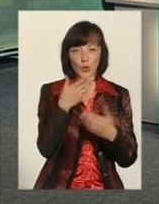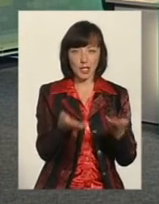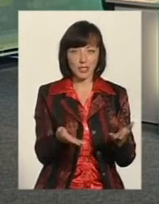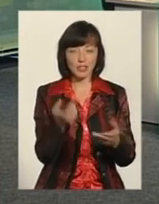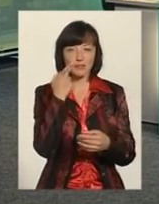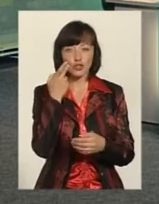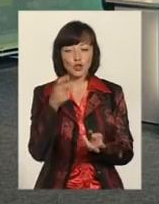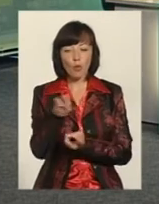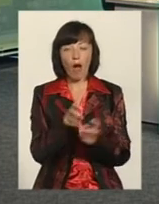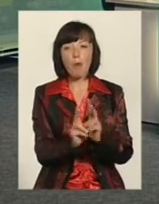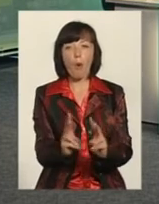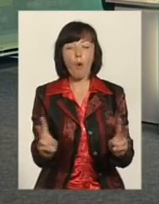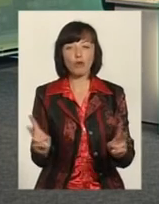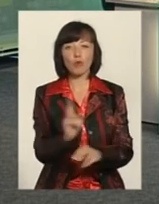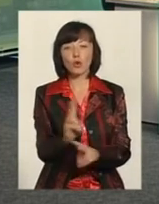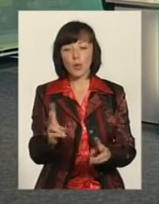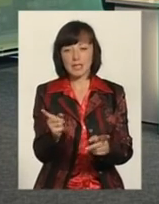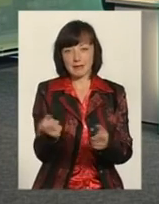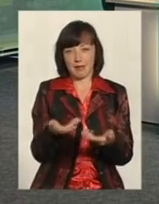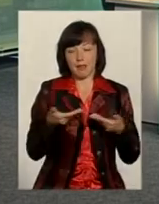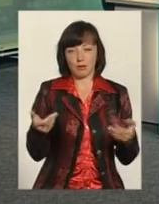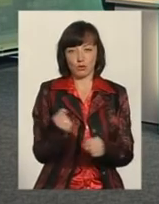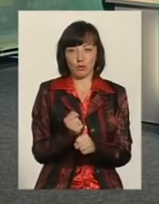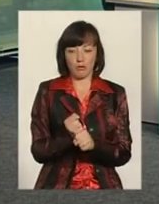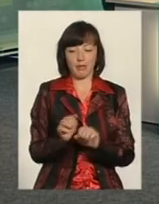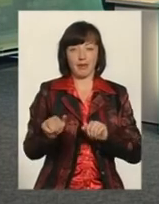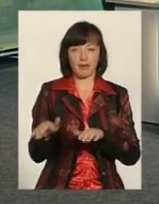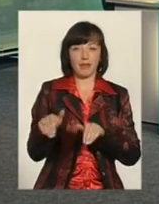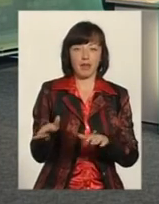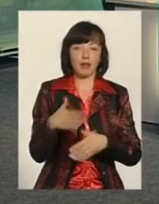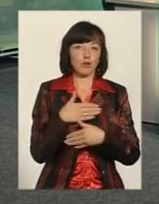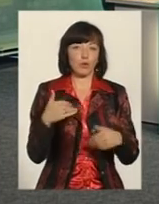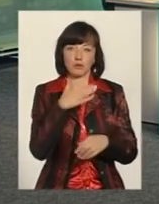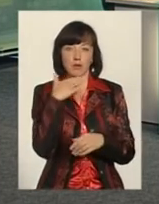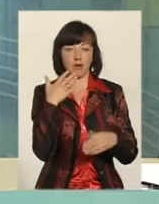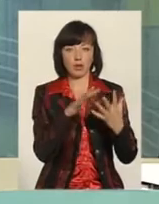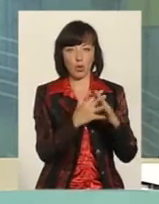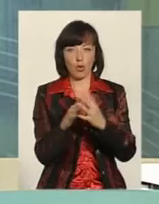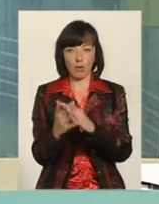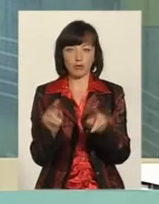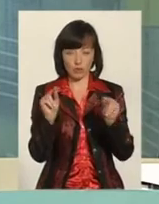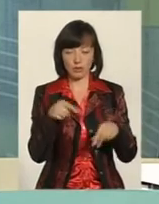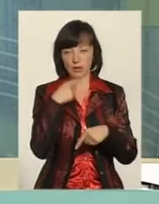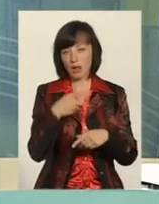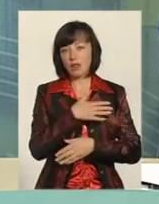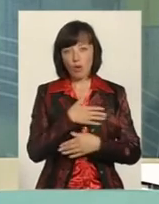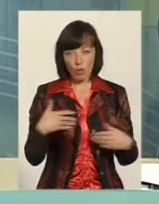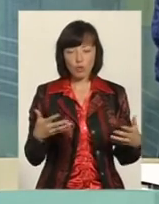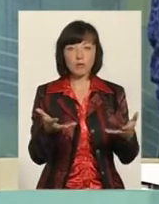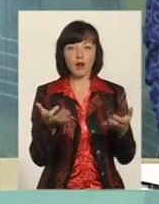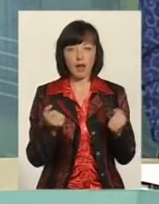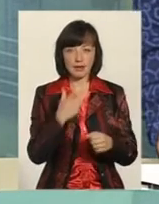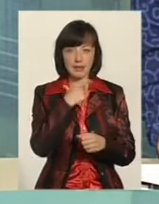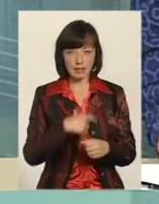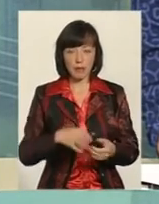завжди шукаємо когось, щоб хтось за нас зробив. Не хоче багато громад, будемо говорити відверто, не хочуть брати на